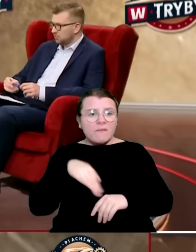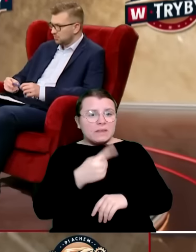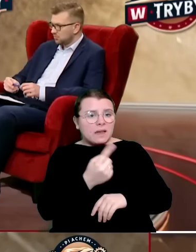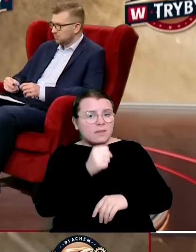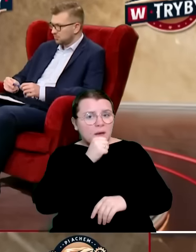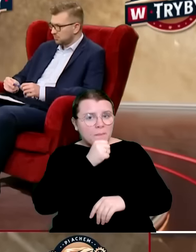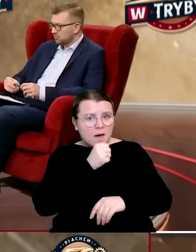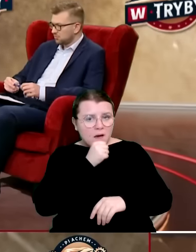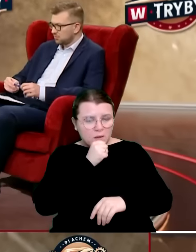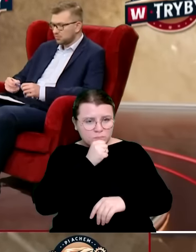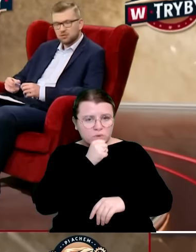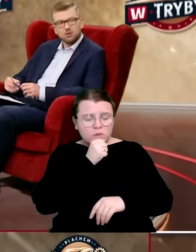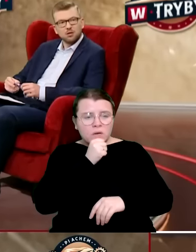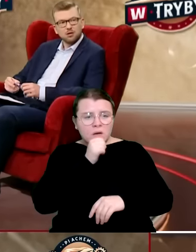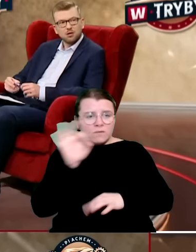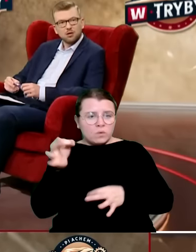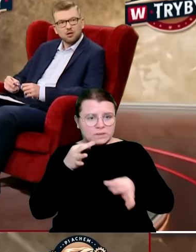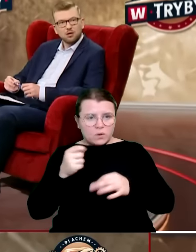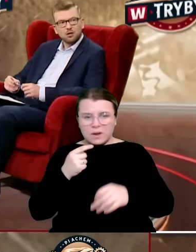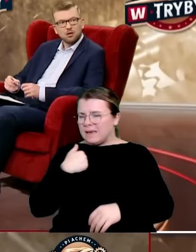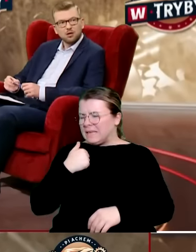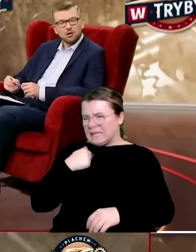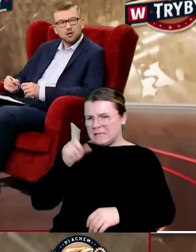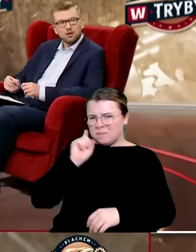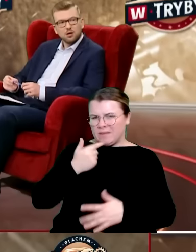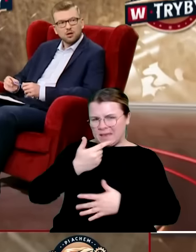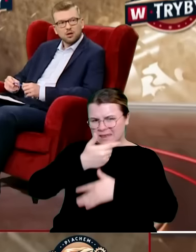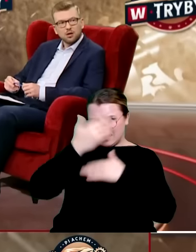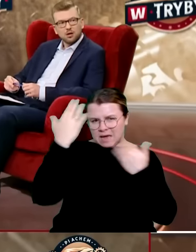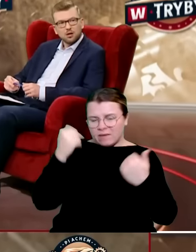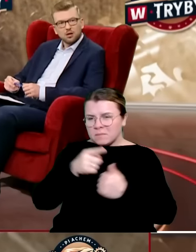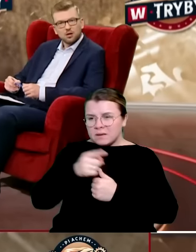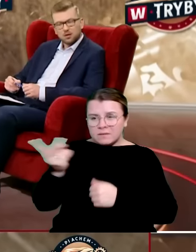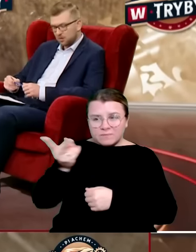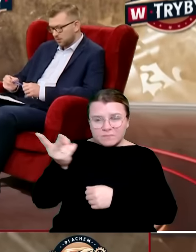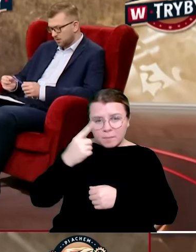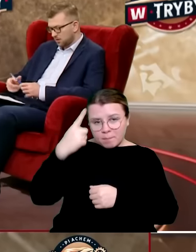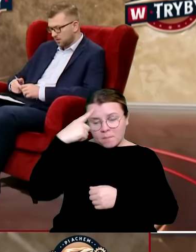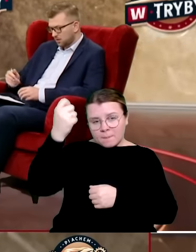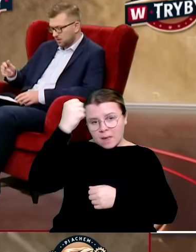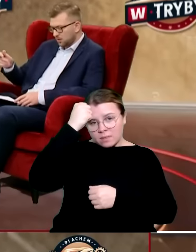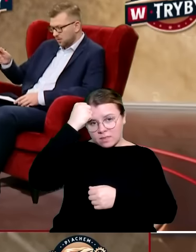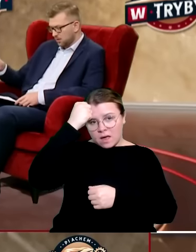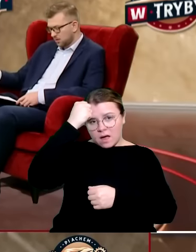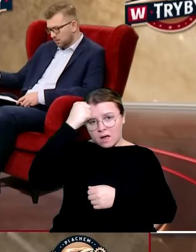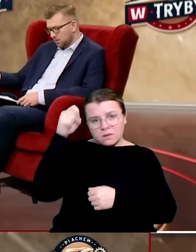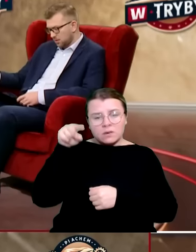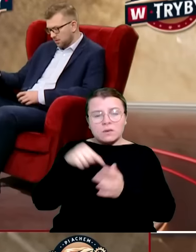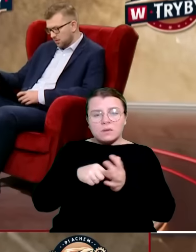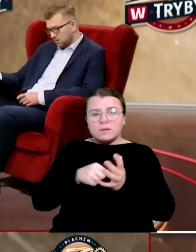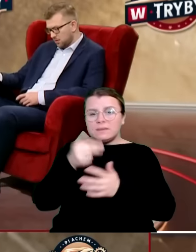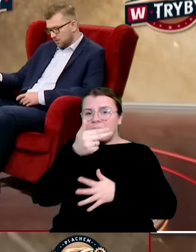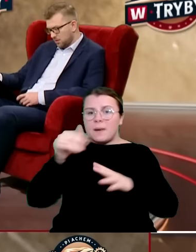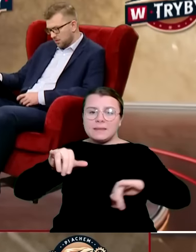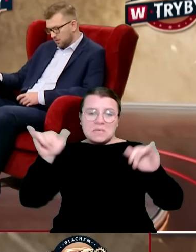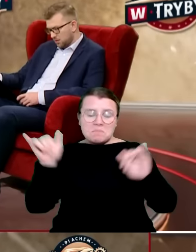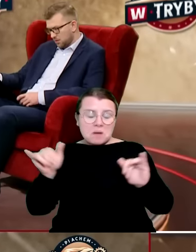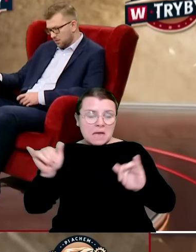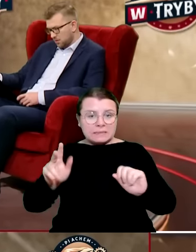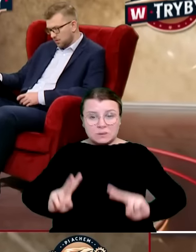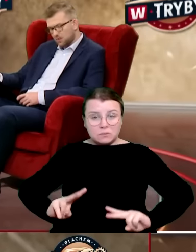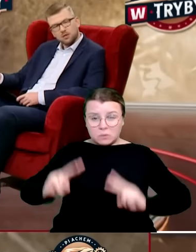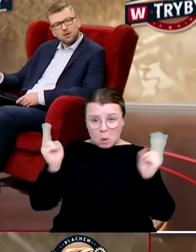Stroniu. Jednego pana, ja nie wiem, czy w ogóle pamiętacie, czy wiecie, skąd się wziął ten temat tej imprezy, którą pokazaliśmy